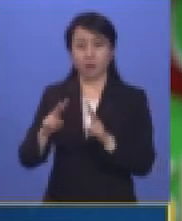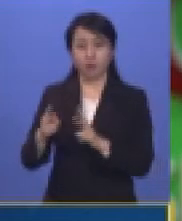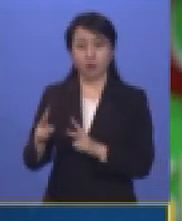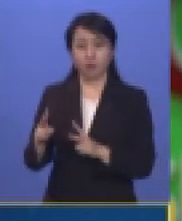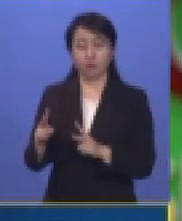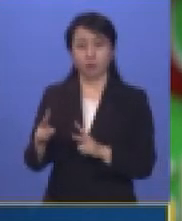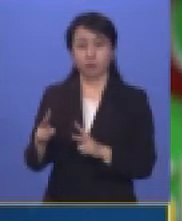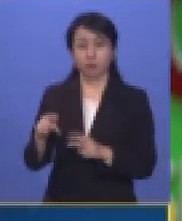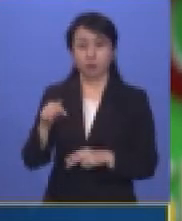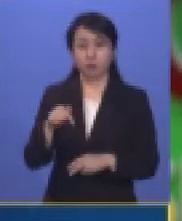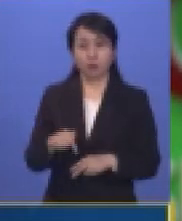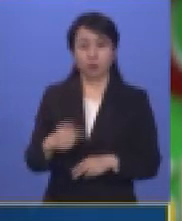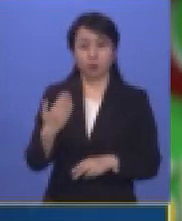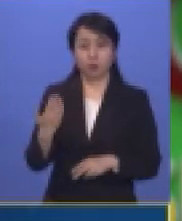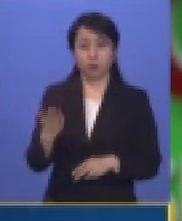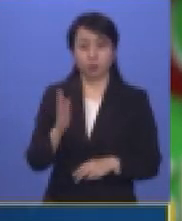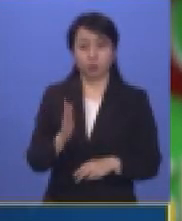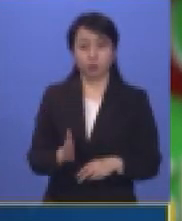хореография. Здесь у нас будут,